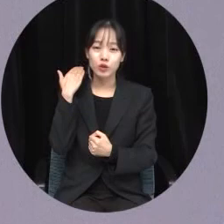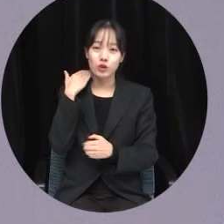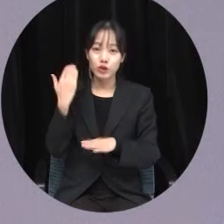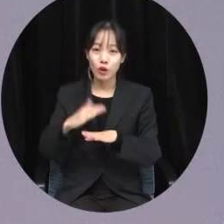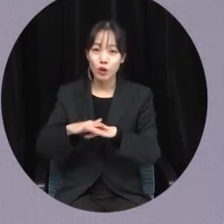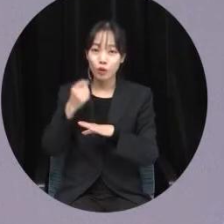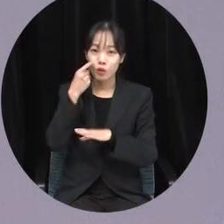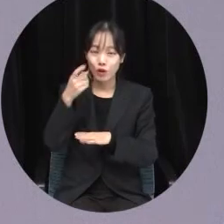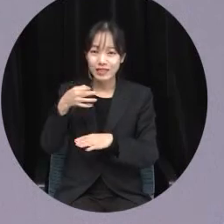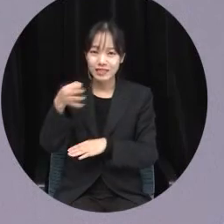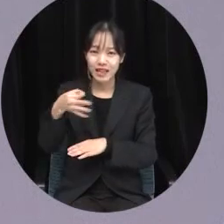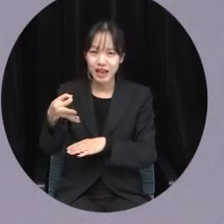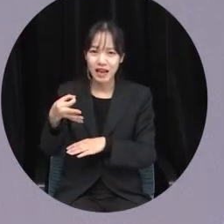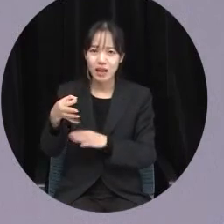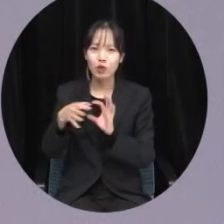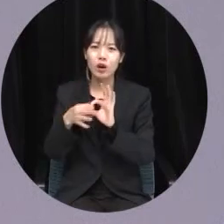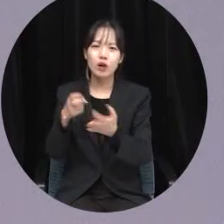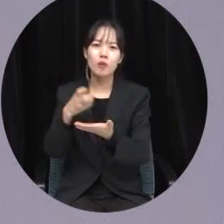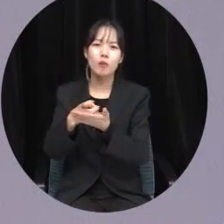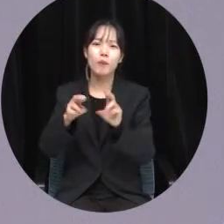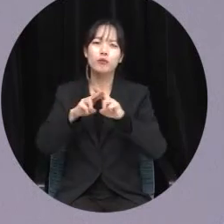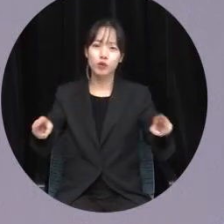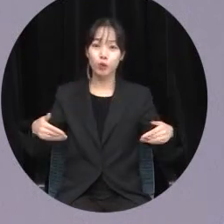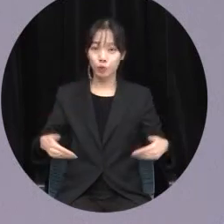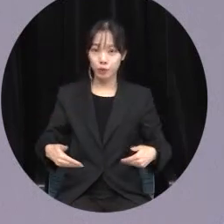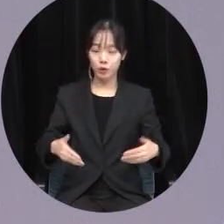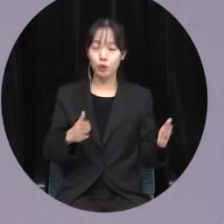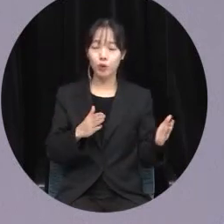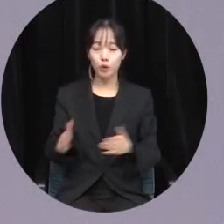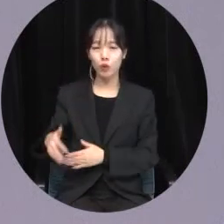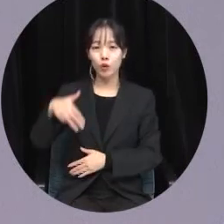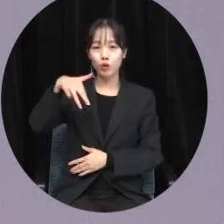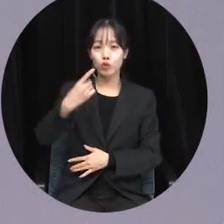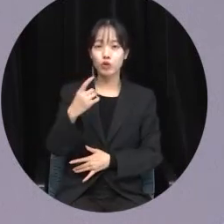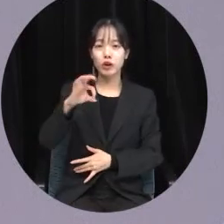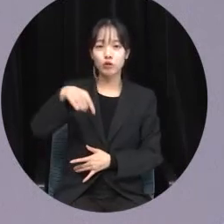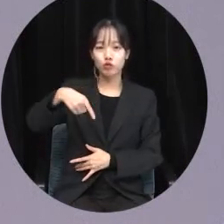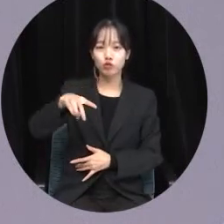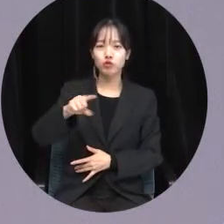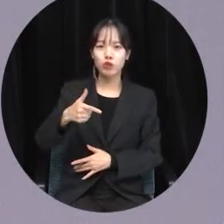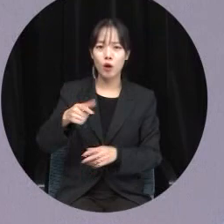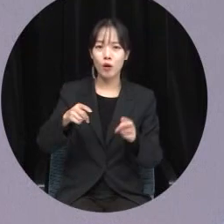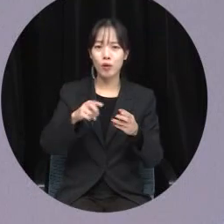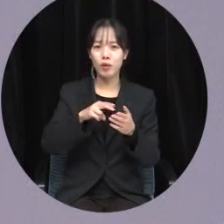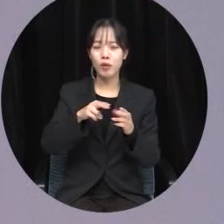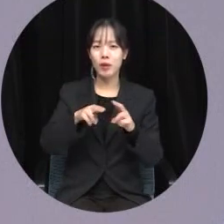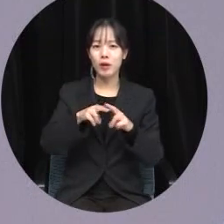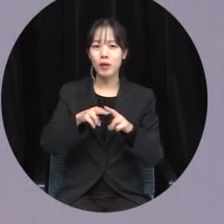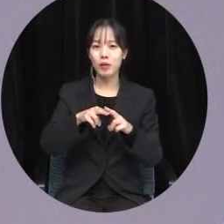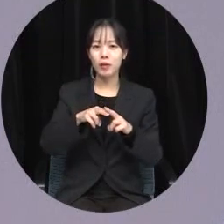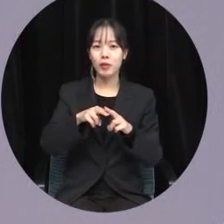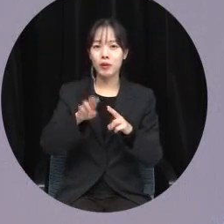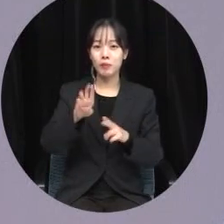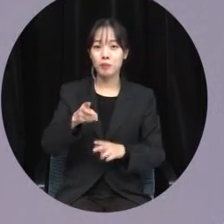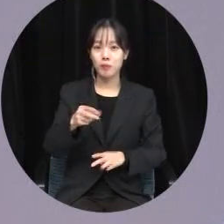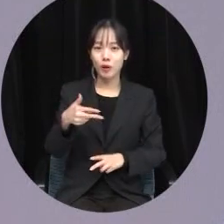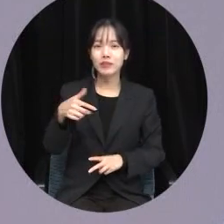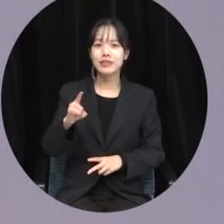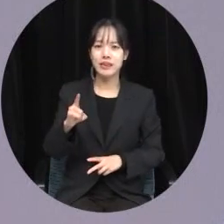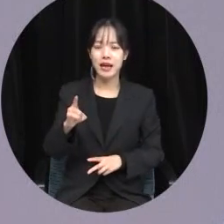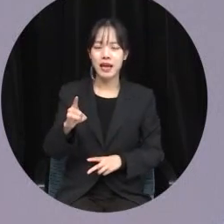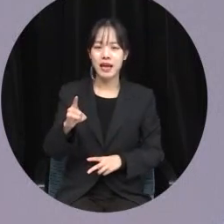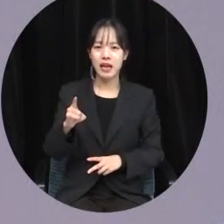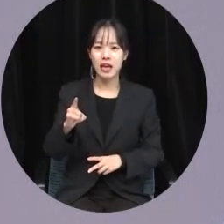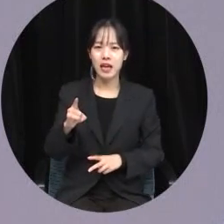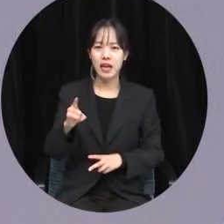아까도 말씀드렸던 최우선 변제가 확보되는 소액 임차 보증금 액수를 좀 더